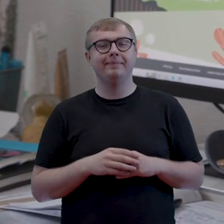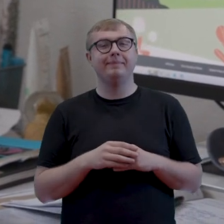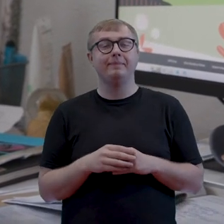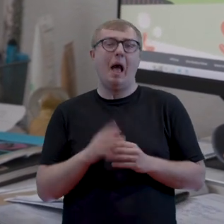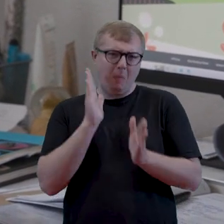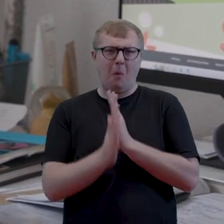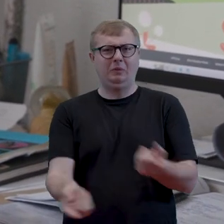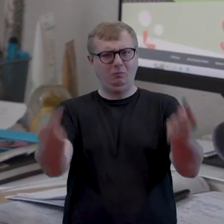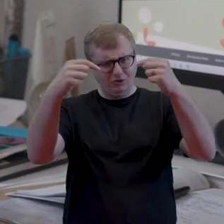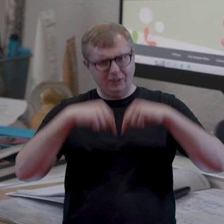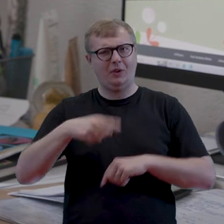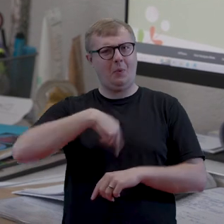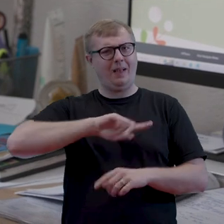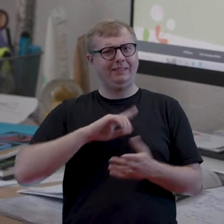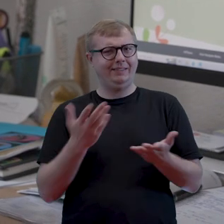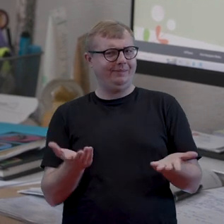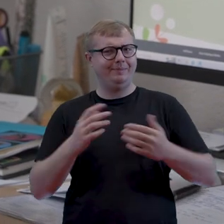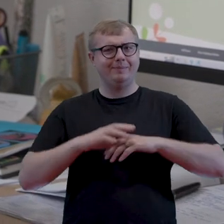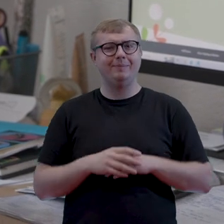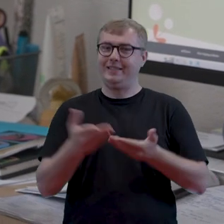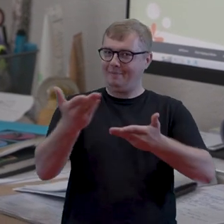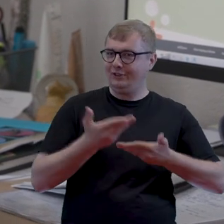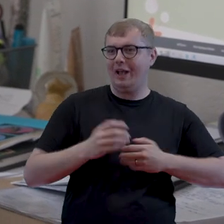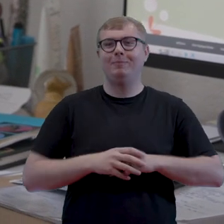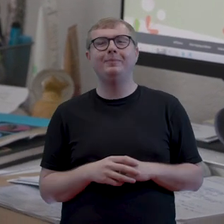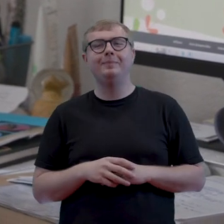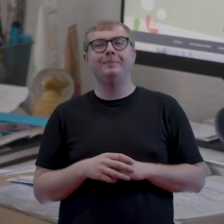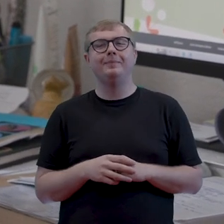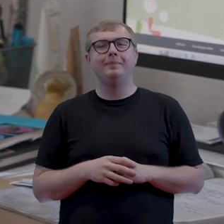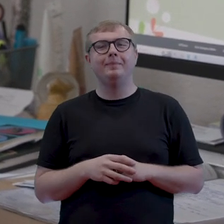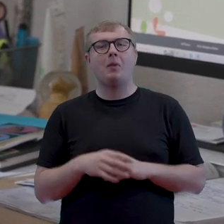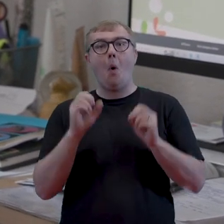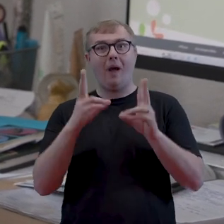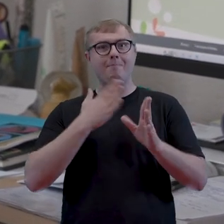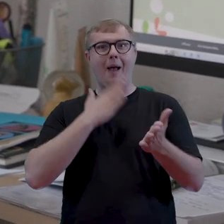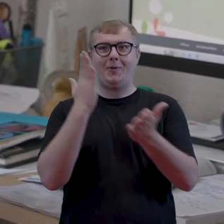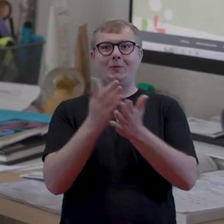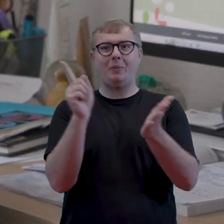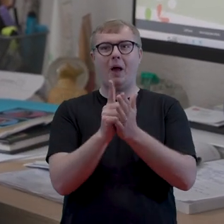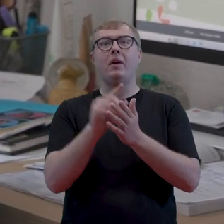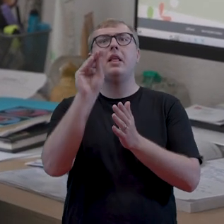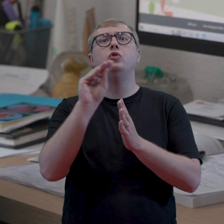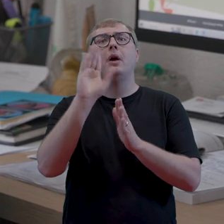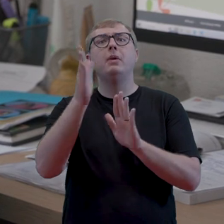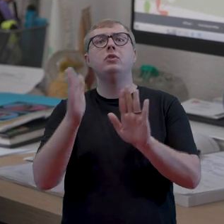www.okn.edu.pl albo po prostu przyjdźcie do nas. Zapraszamy. Okej, mamy to.